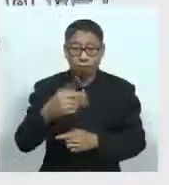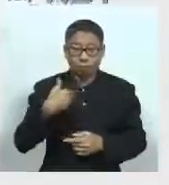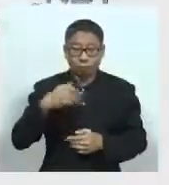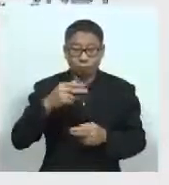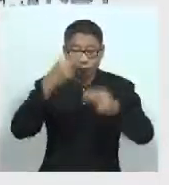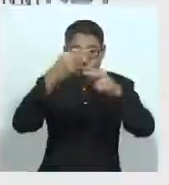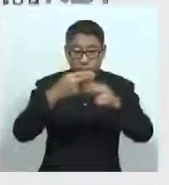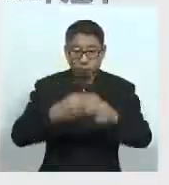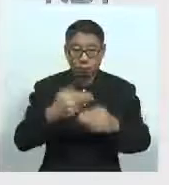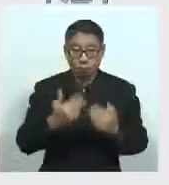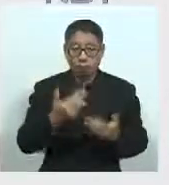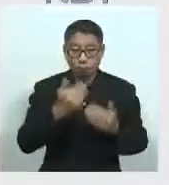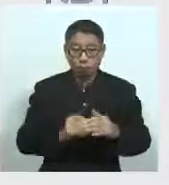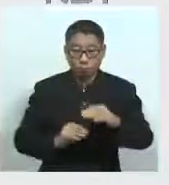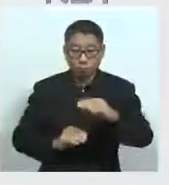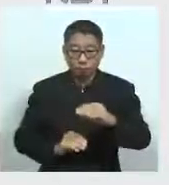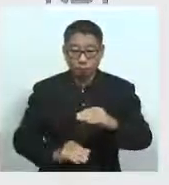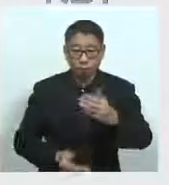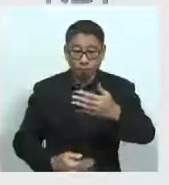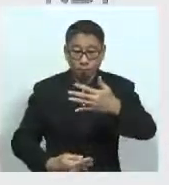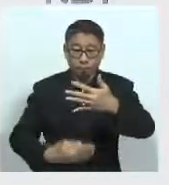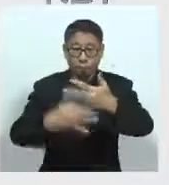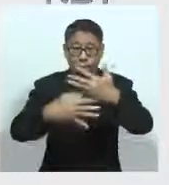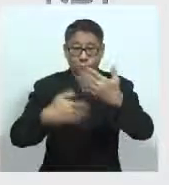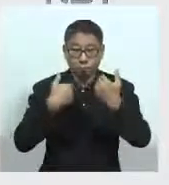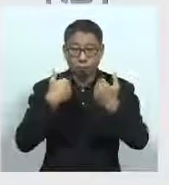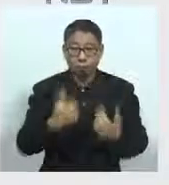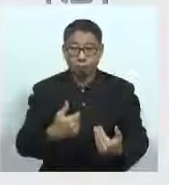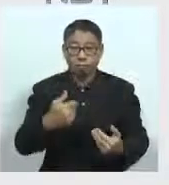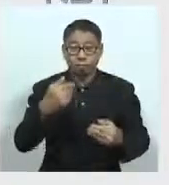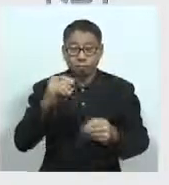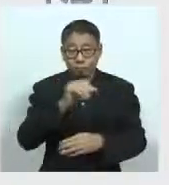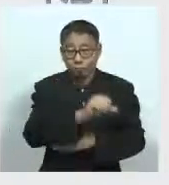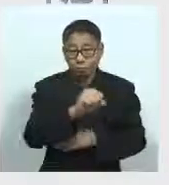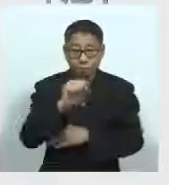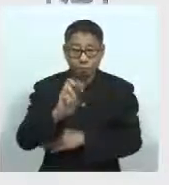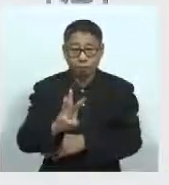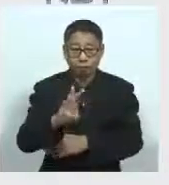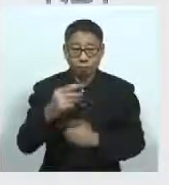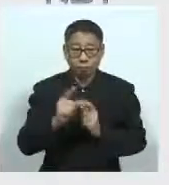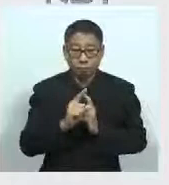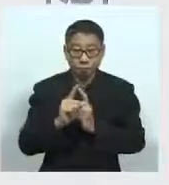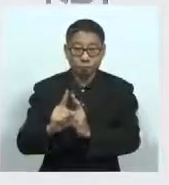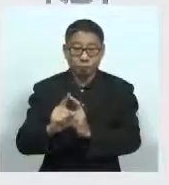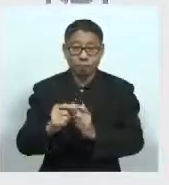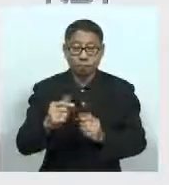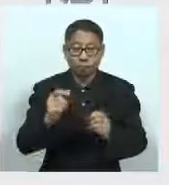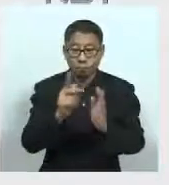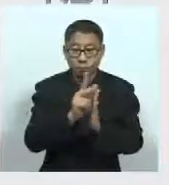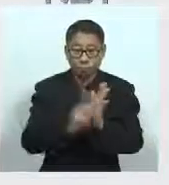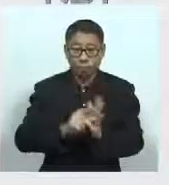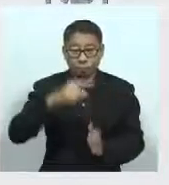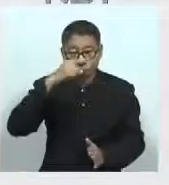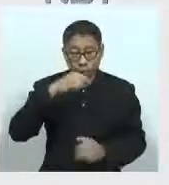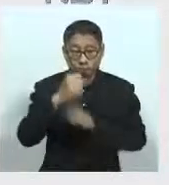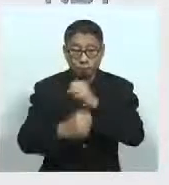องประกาศรายชื่อบุคคลสำรองสำหรับการคัดเลือกให้ดำรงตำแหน่งสมาชิกวุฒิสภาตามรัฐธรรมนูญแห่งราชอาณาจักรไทยพุ